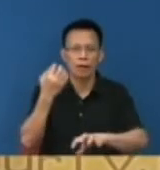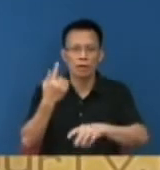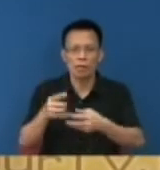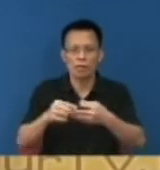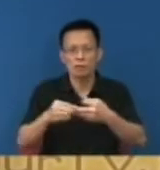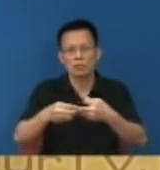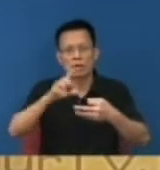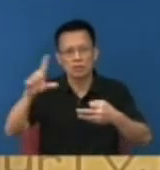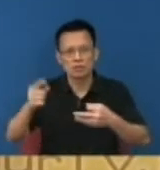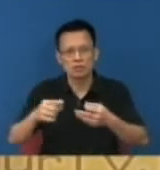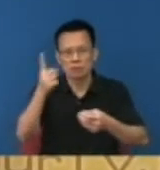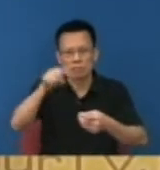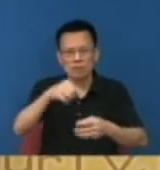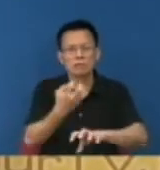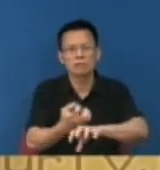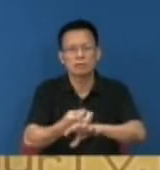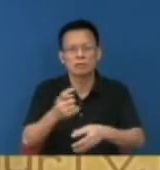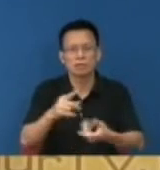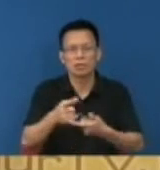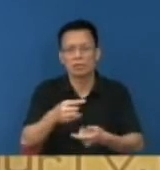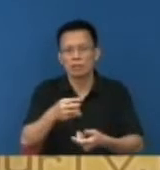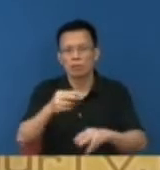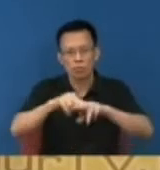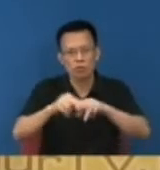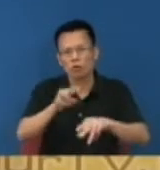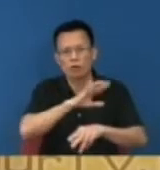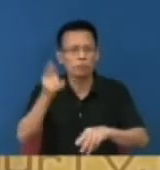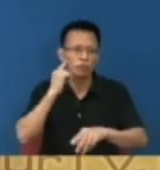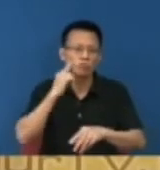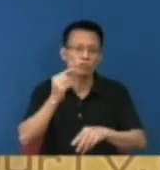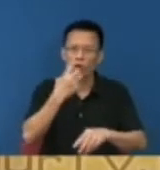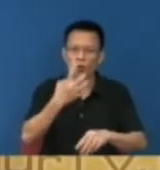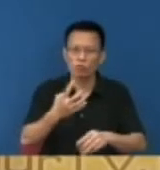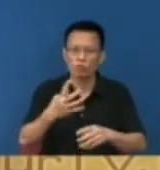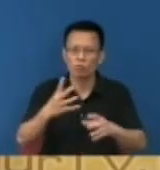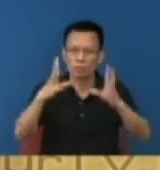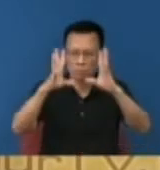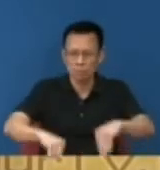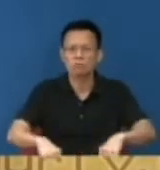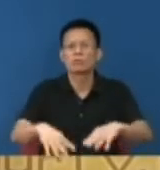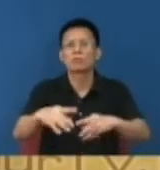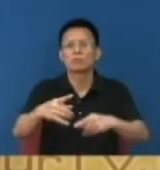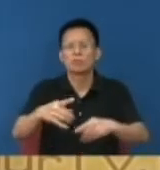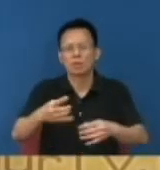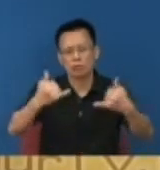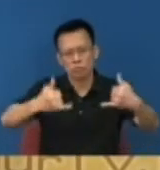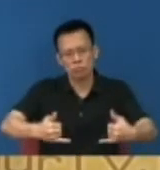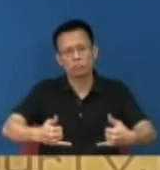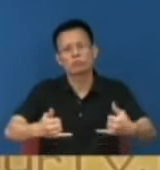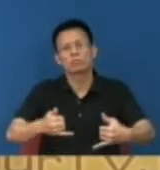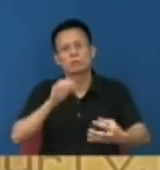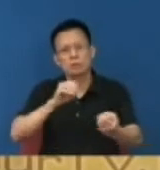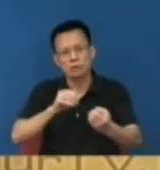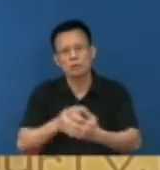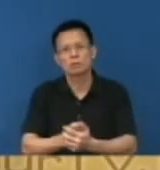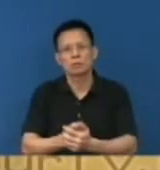嘅，唉，共產黨唔想香港冧嘅，大家唔好再嘈啦，大家坐低傾啦。喂，如果你係啱嘅，